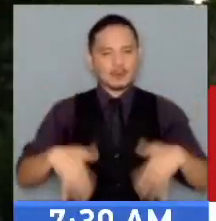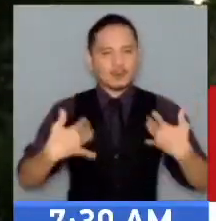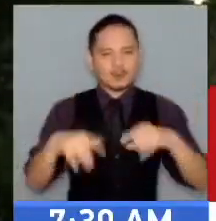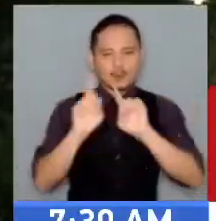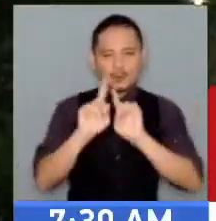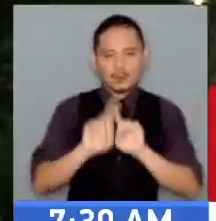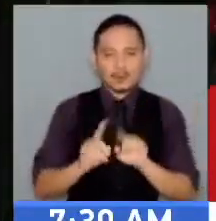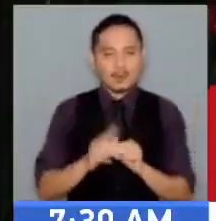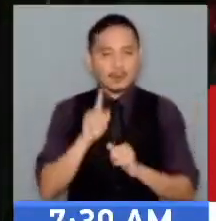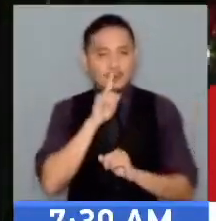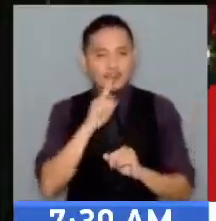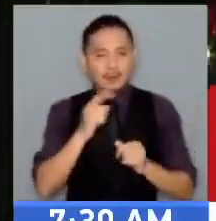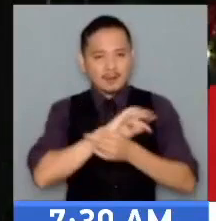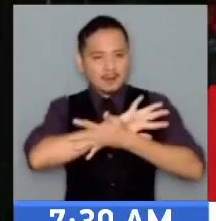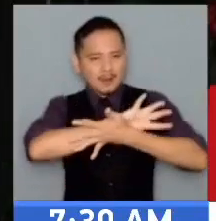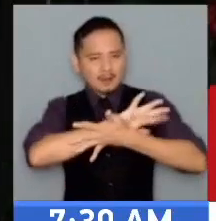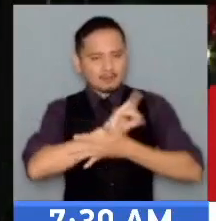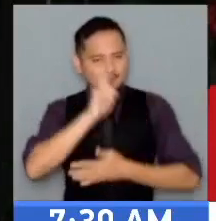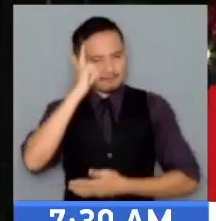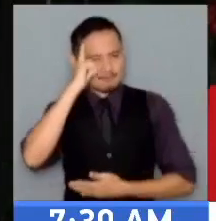niyang mangolekta nito. Para